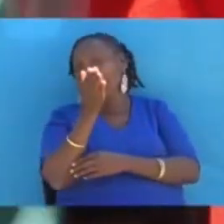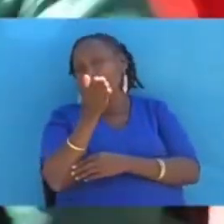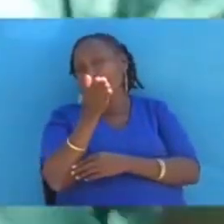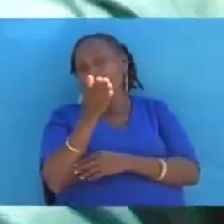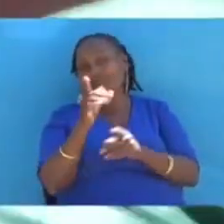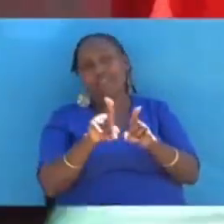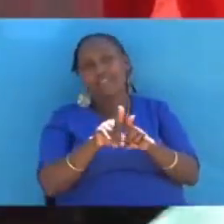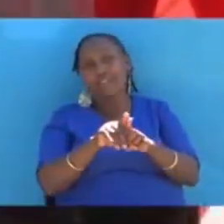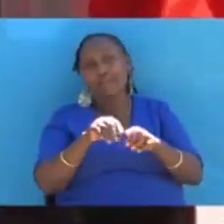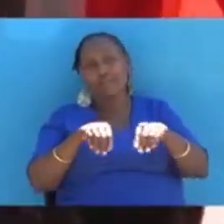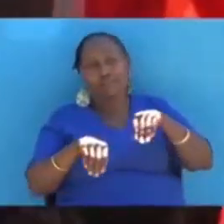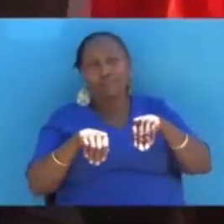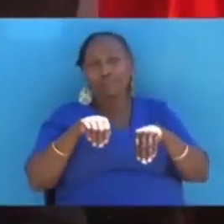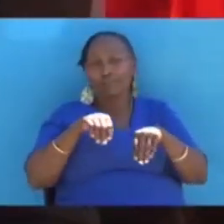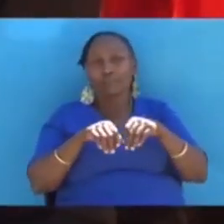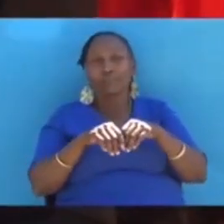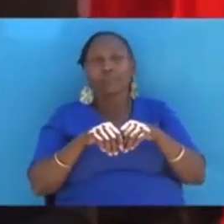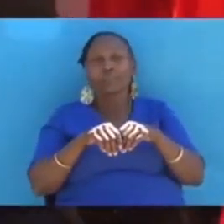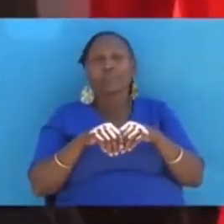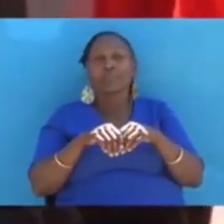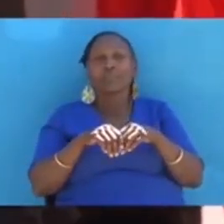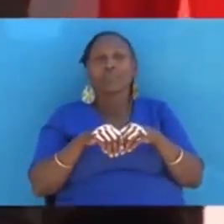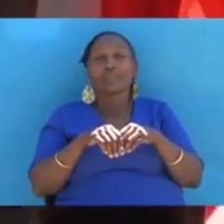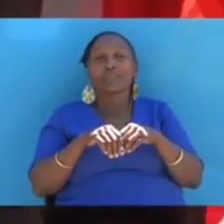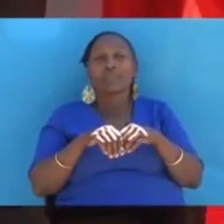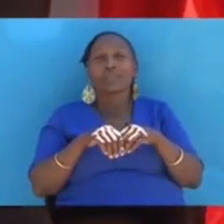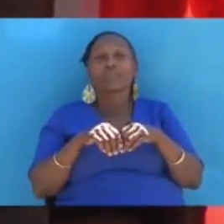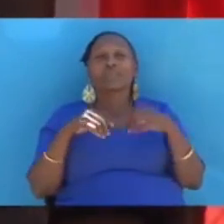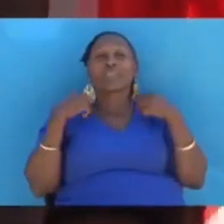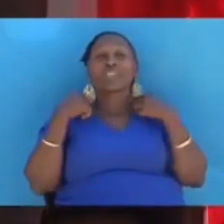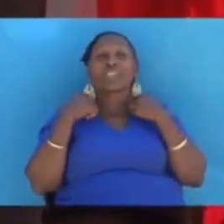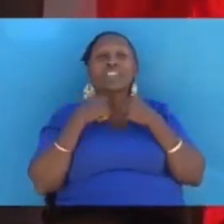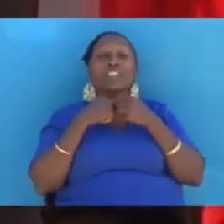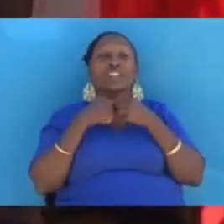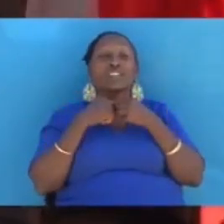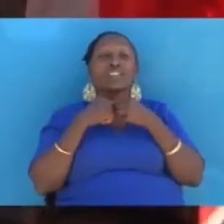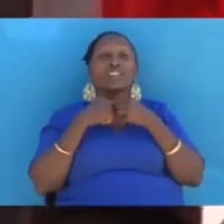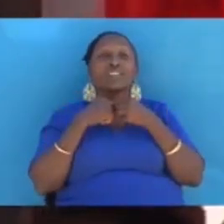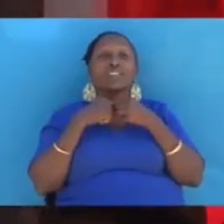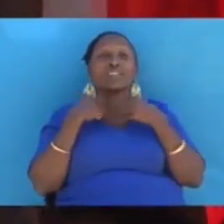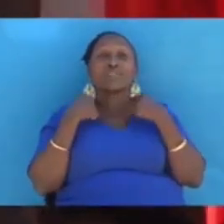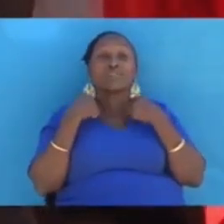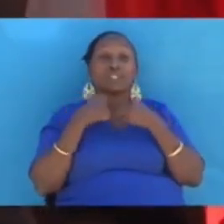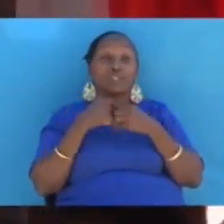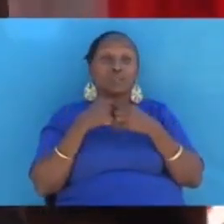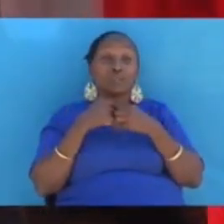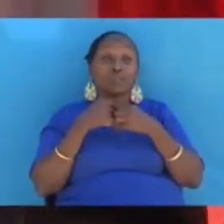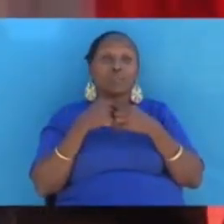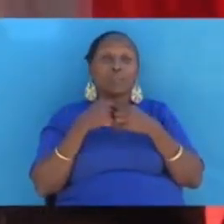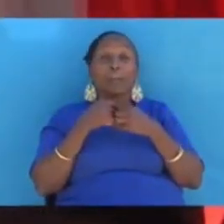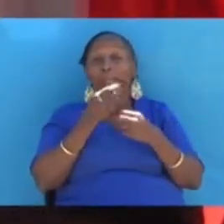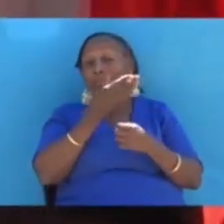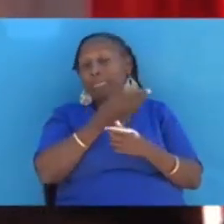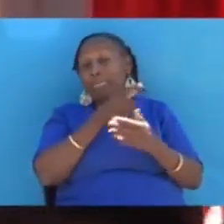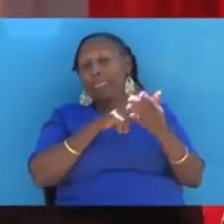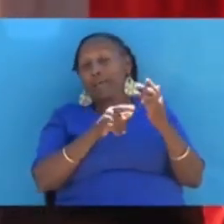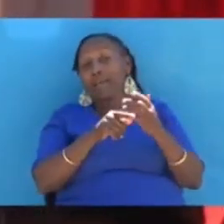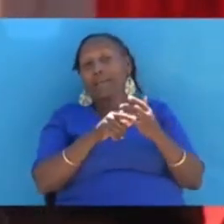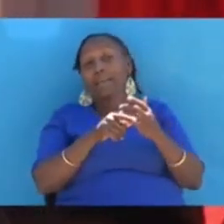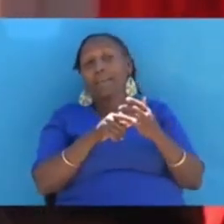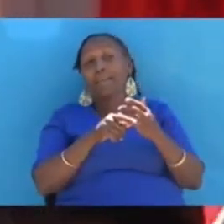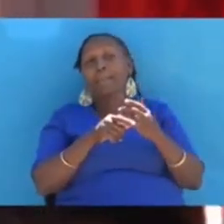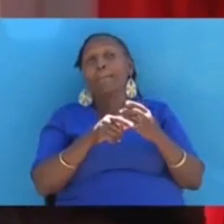hapo tuko na huyu Reverend Kisotu. Unaweza inua mkono tu kwa pale. Huyu